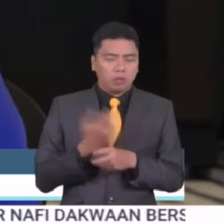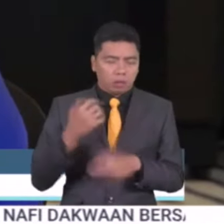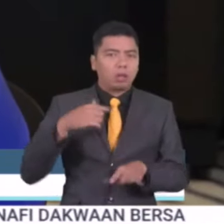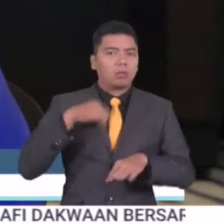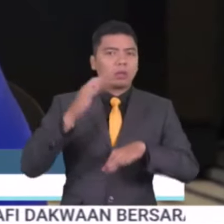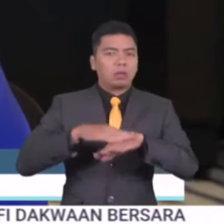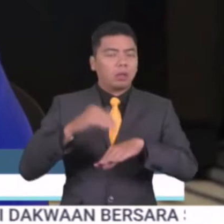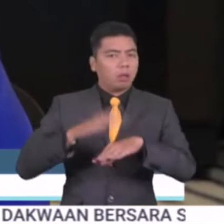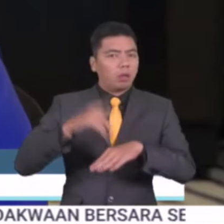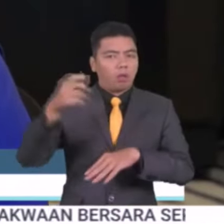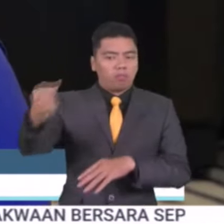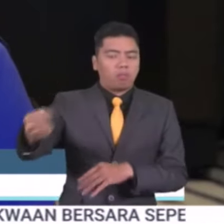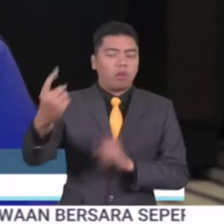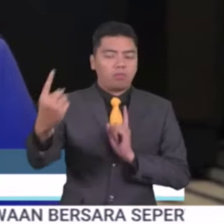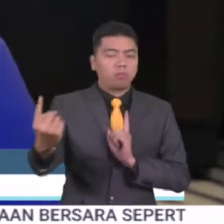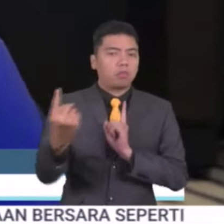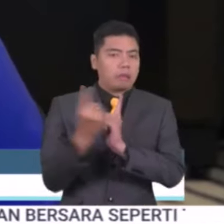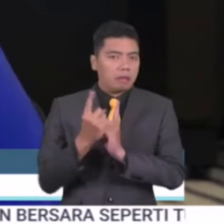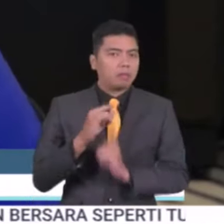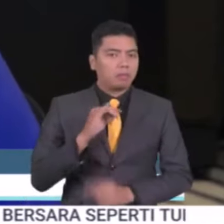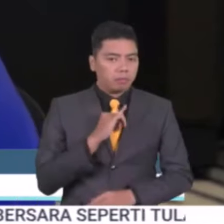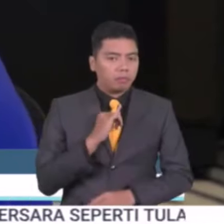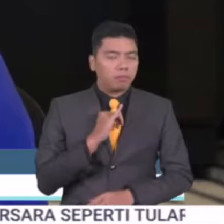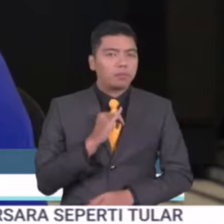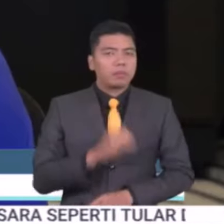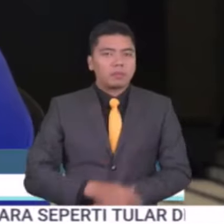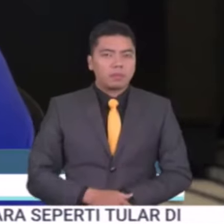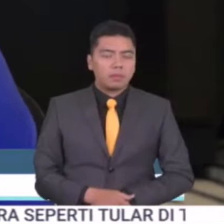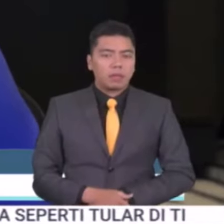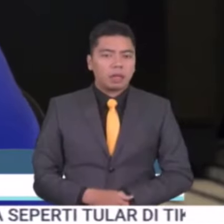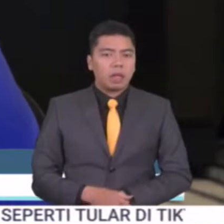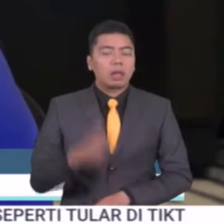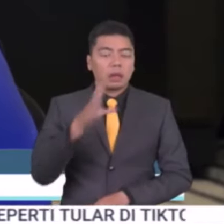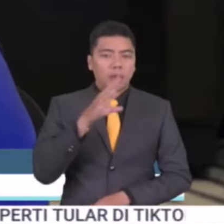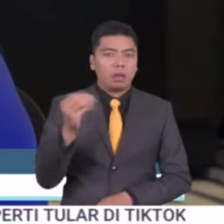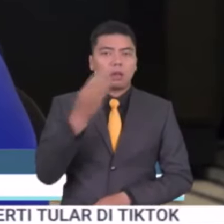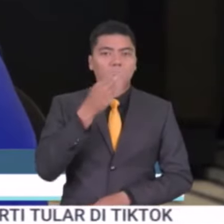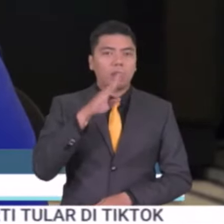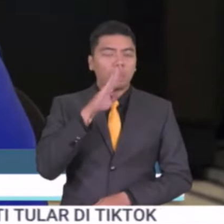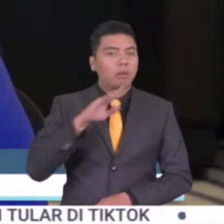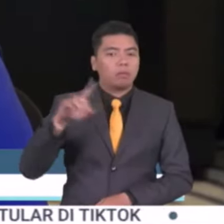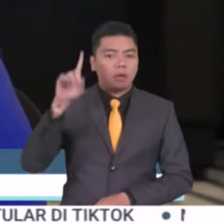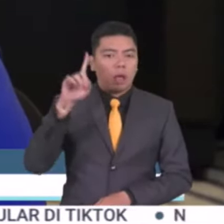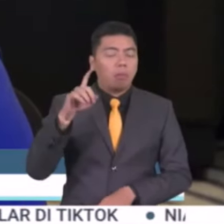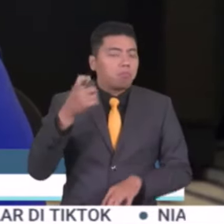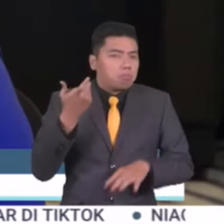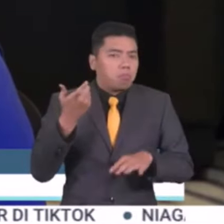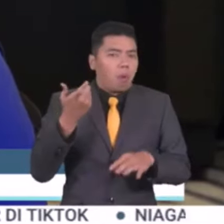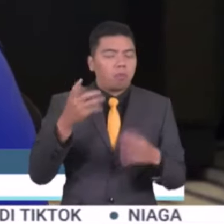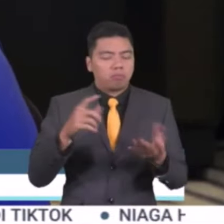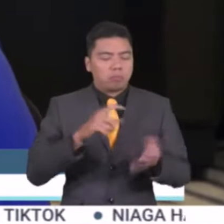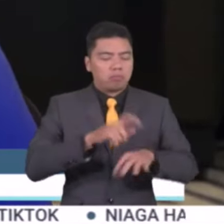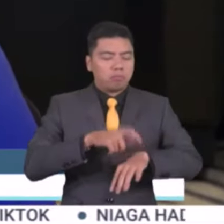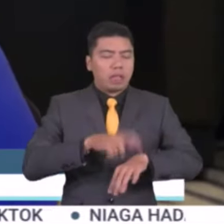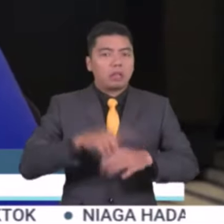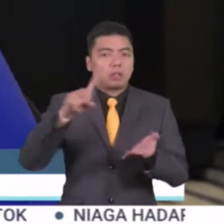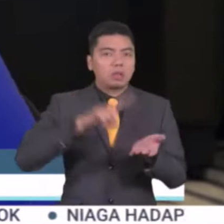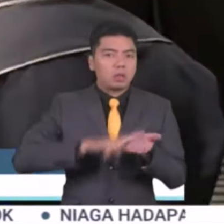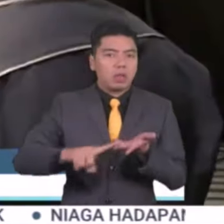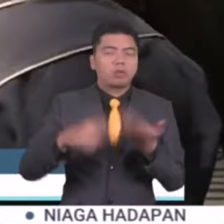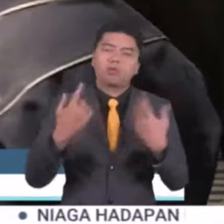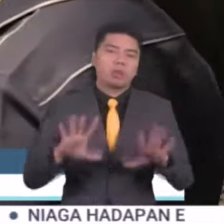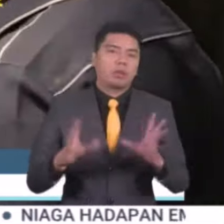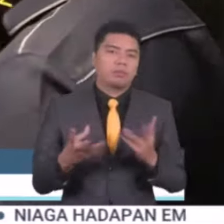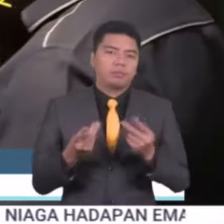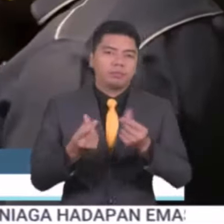saya. Cambodia jumpa saya, bincang. Dan alhamdulillah dalam masa seminggu mereka